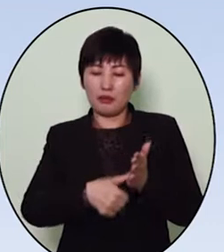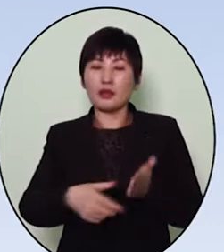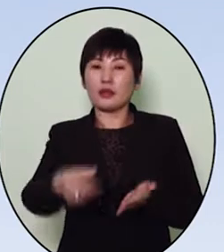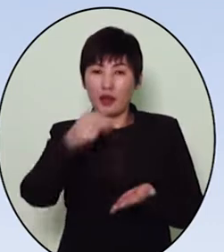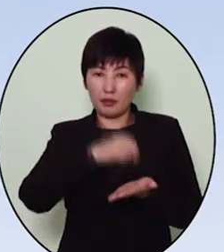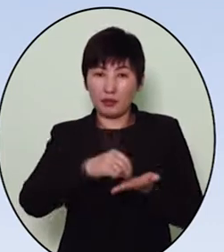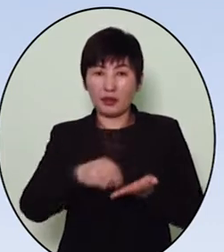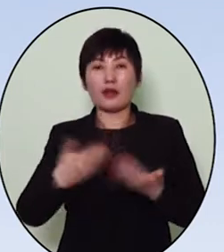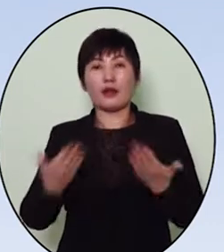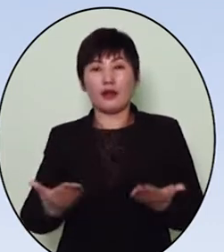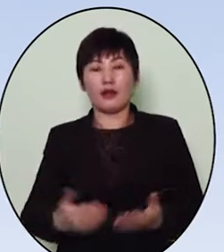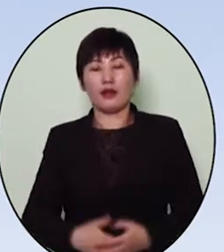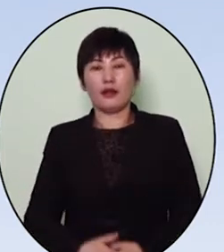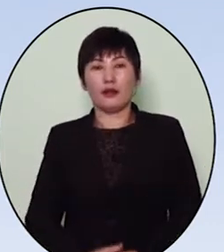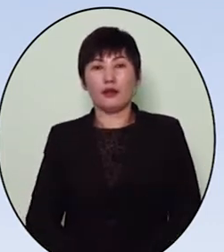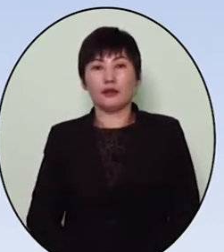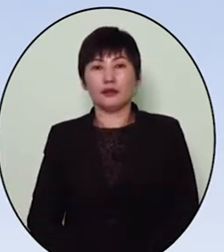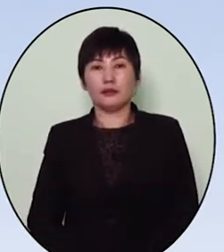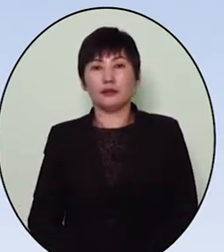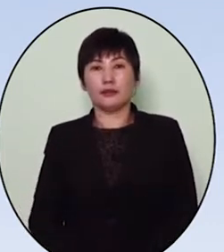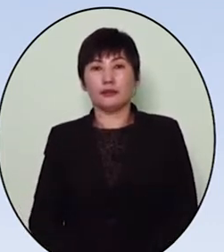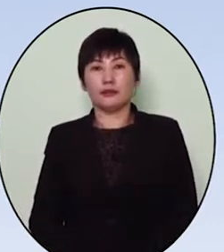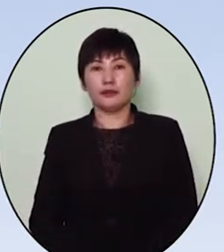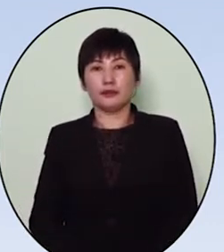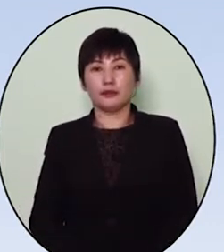дэвтэртээ тэмдэглээрэй.